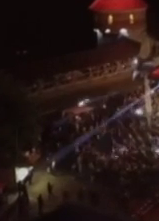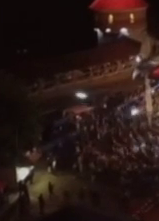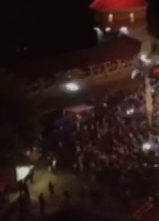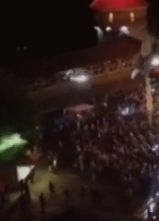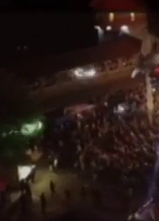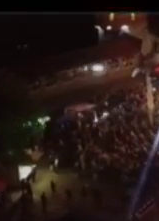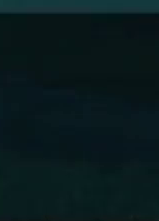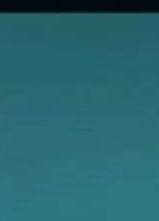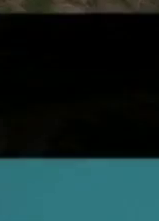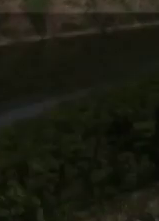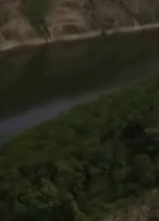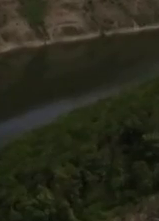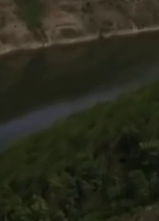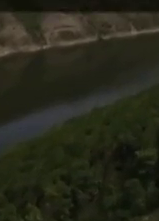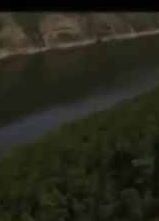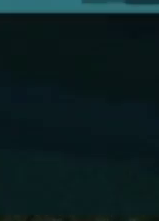Музика